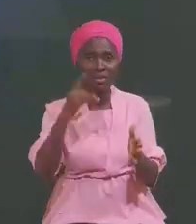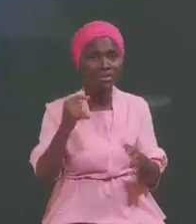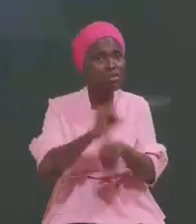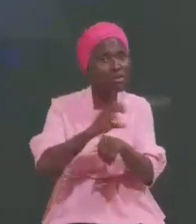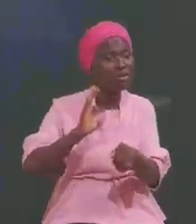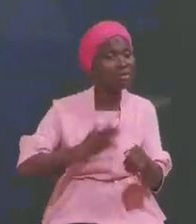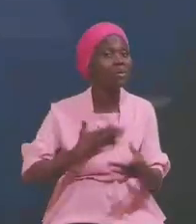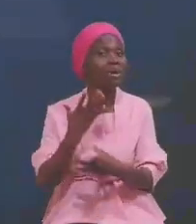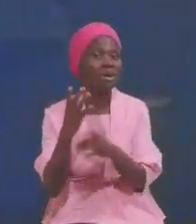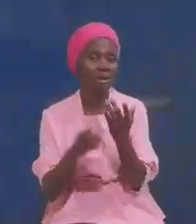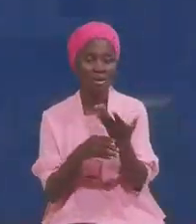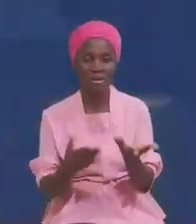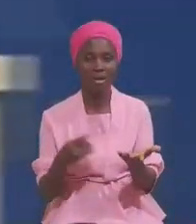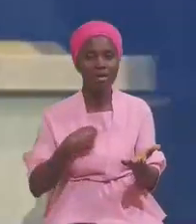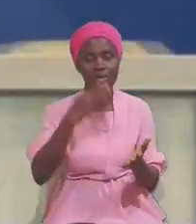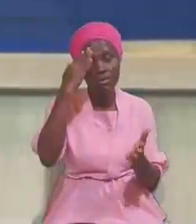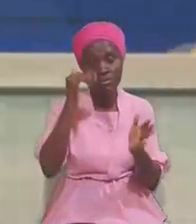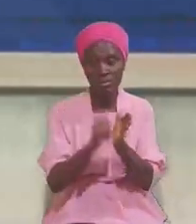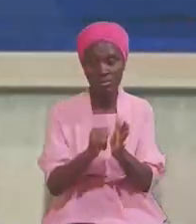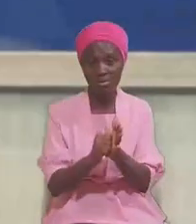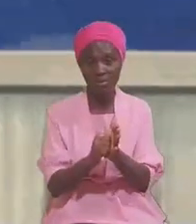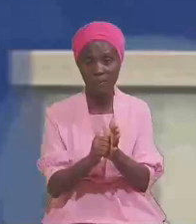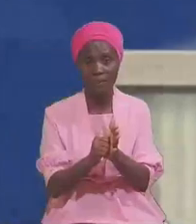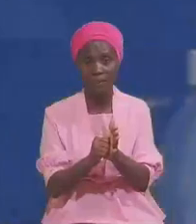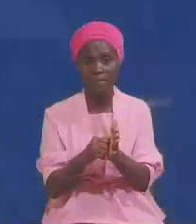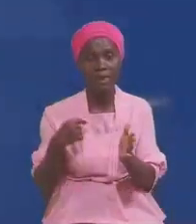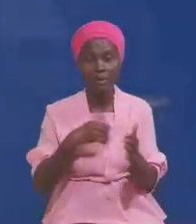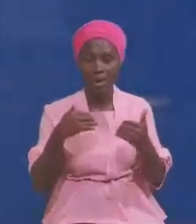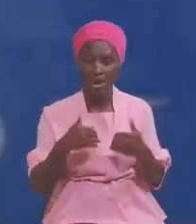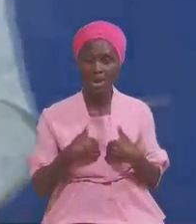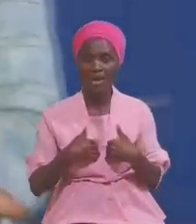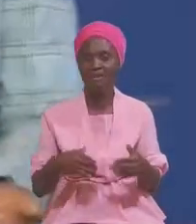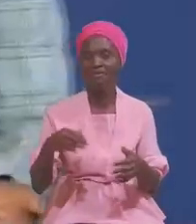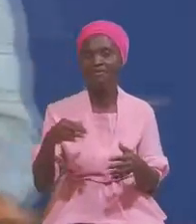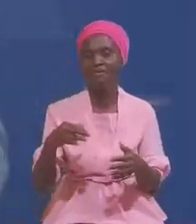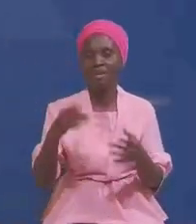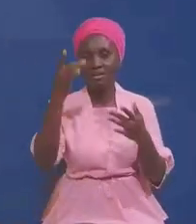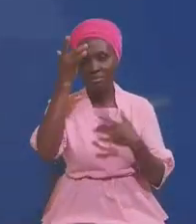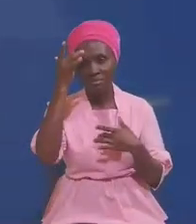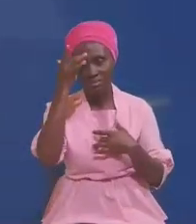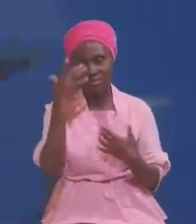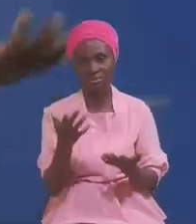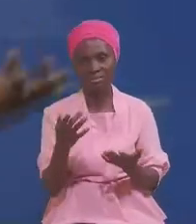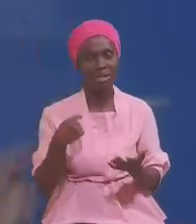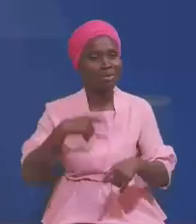mains. Oui, nous savons que nous avons une maladie vénérienne. On ne peut pas se plaindre, dit